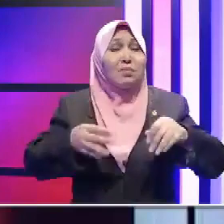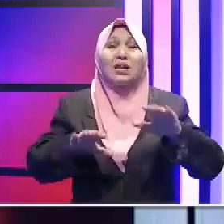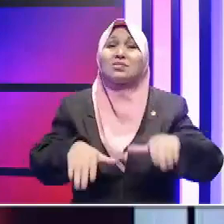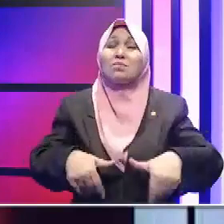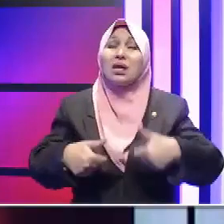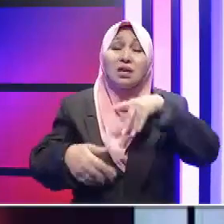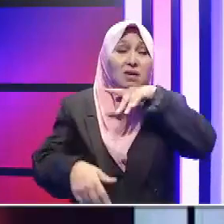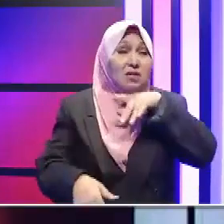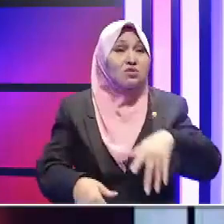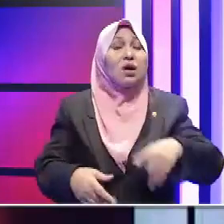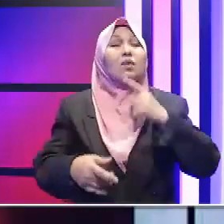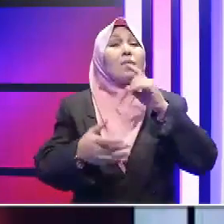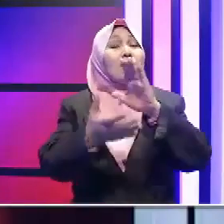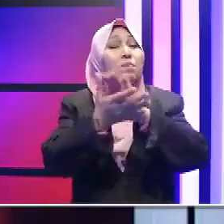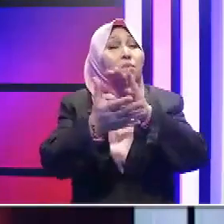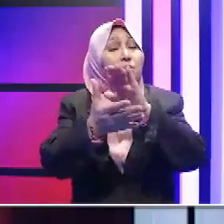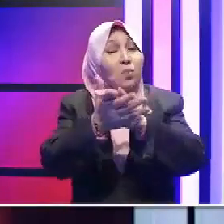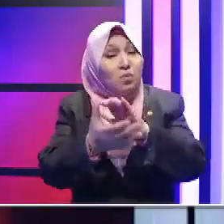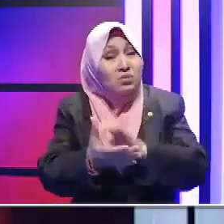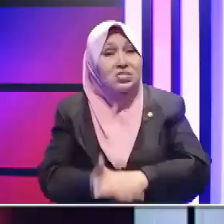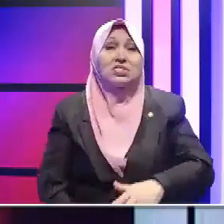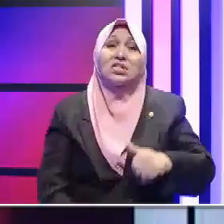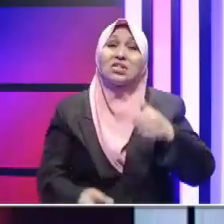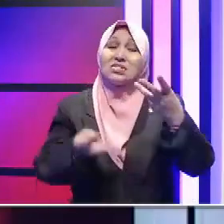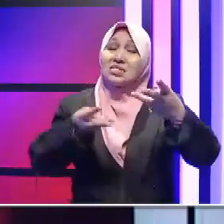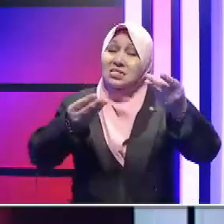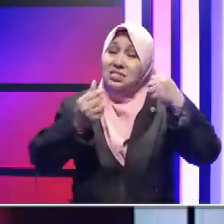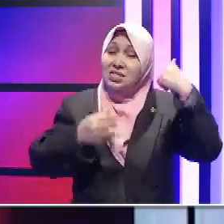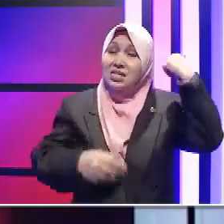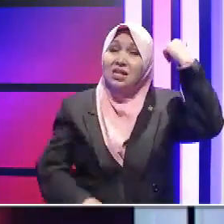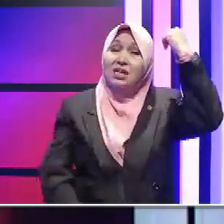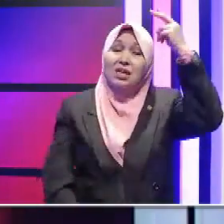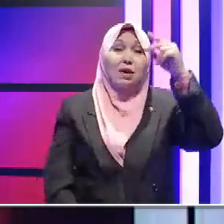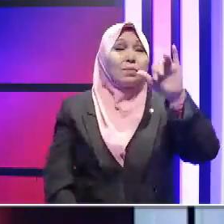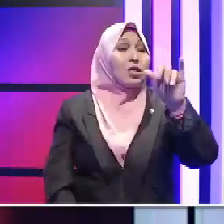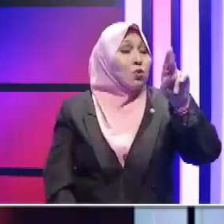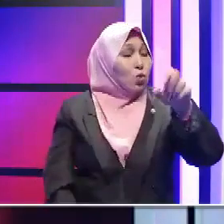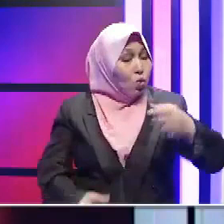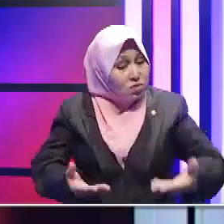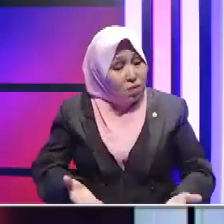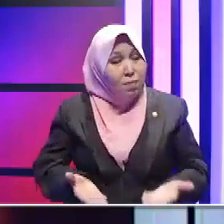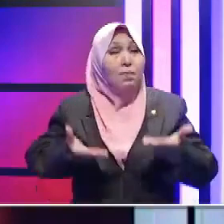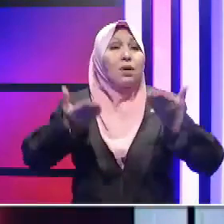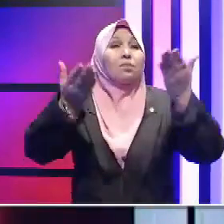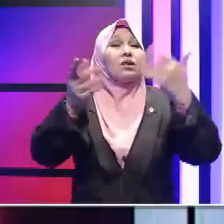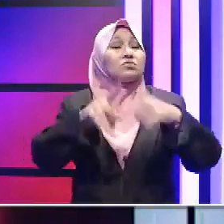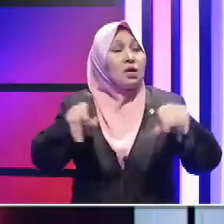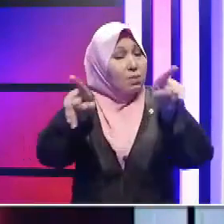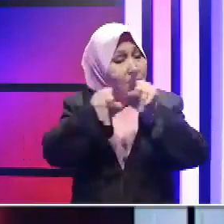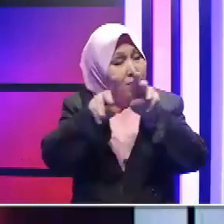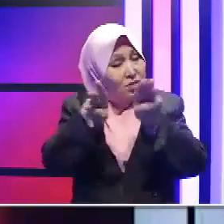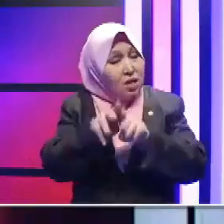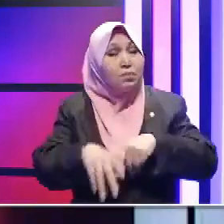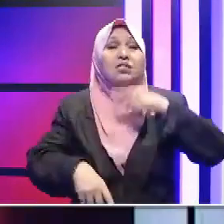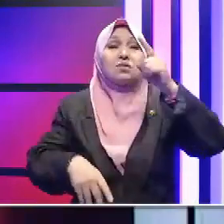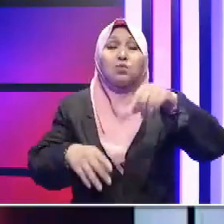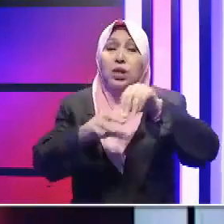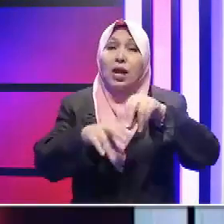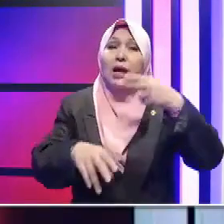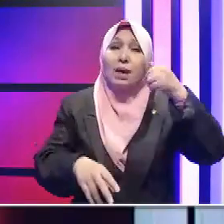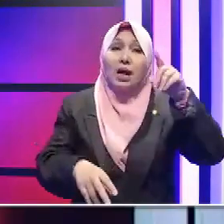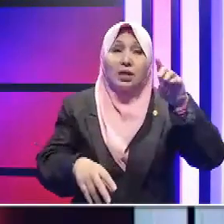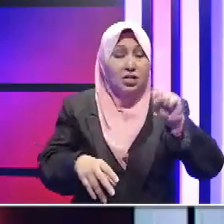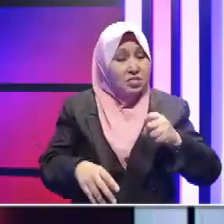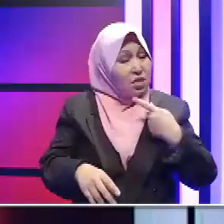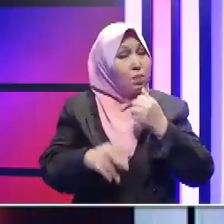Rasulullah memuji bikin Nabi Yunus itu tadi mengangkat kedudukan Nabi Yunus sepertimana yang disebutkan dalam hadits jadi kita boleh